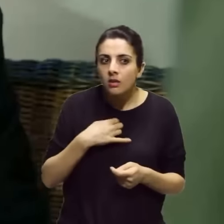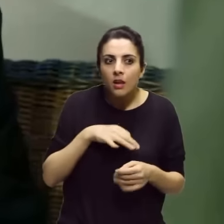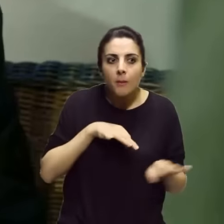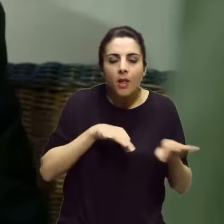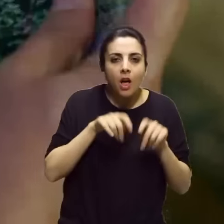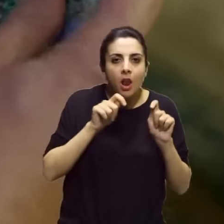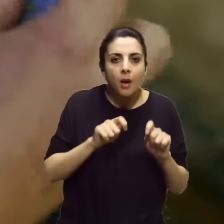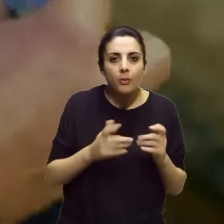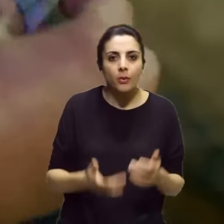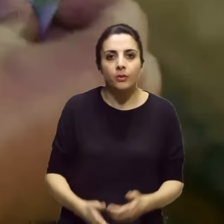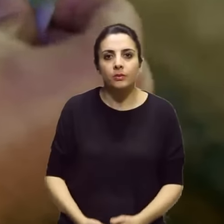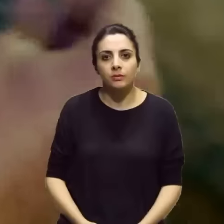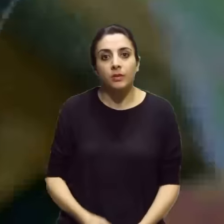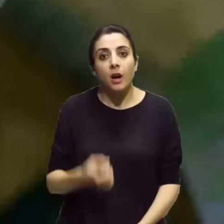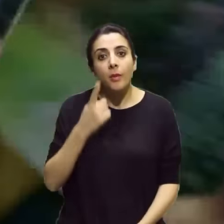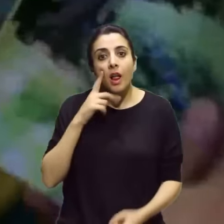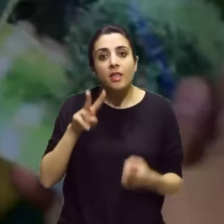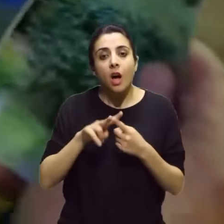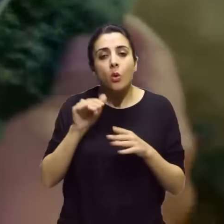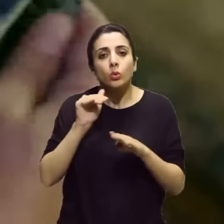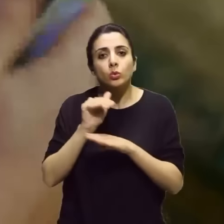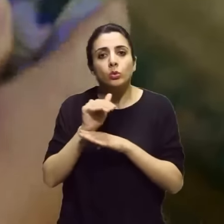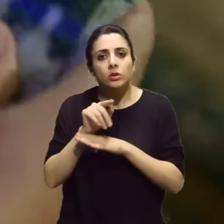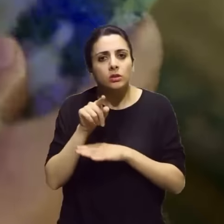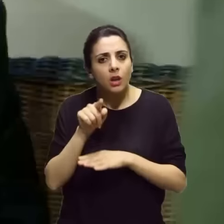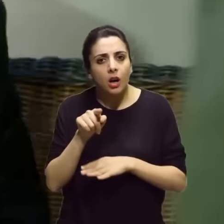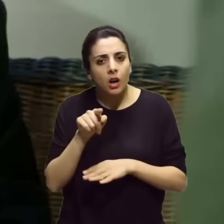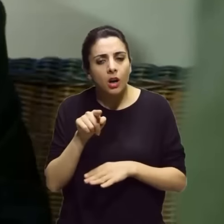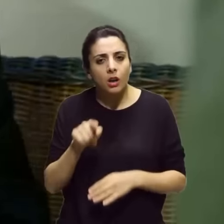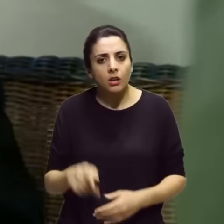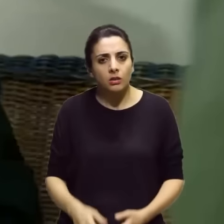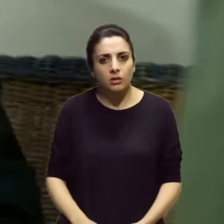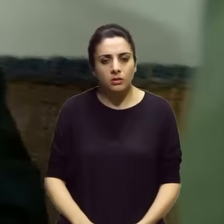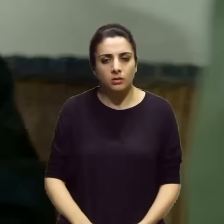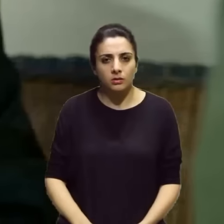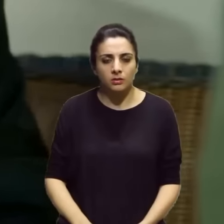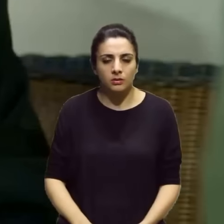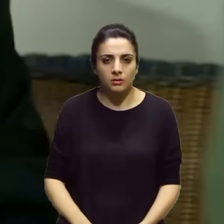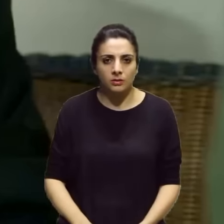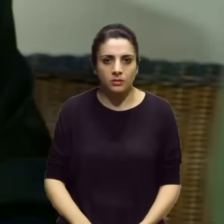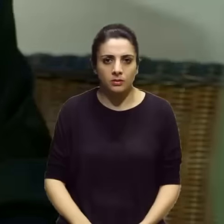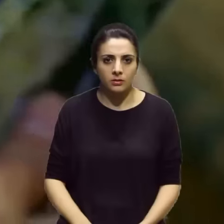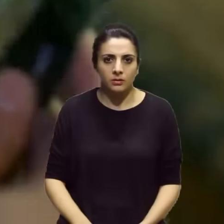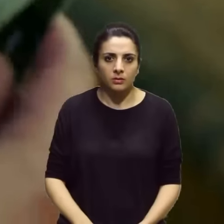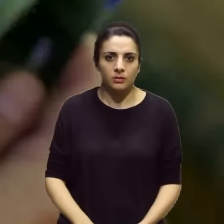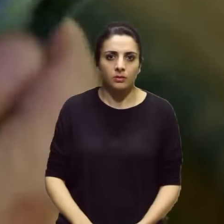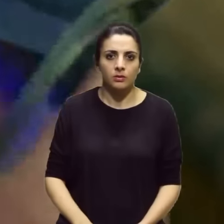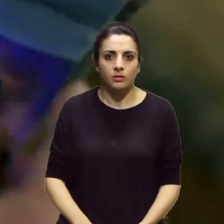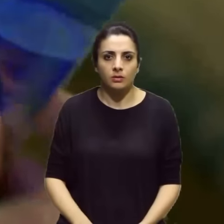salkımı. Bakalım Nail Usta'nın. Eda ile yakından çekin fotoğraflarına bakıyor. Şaşkın diklendi.